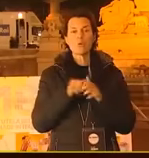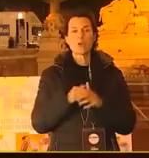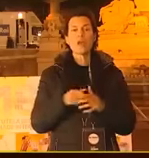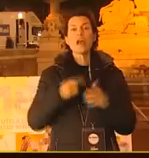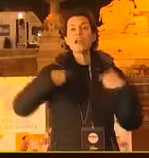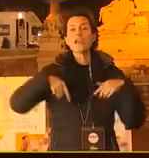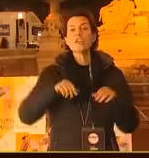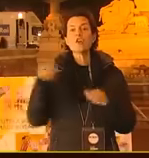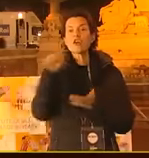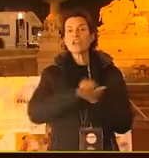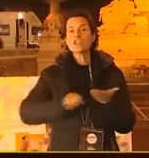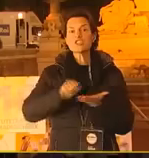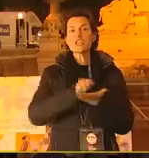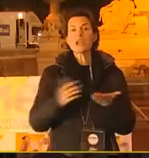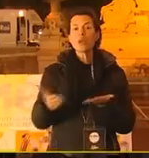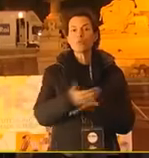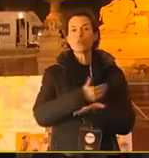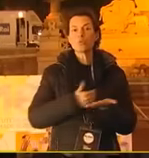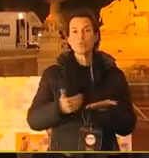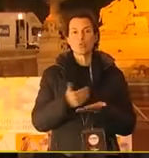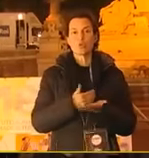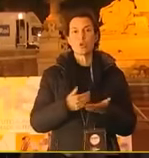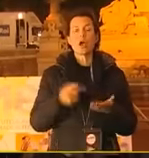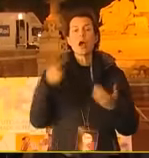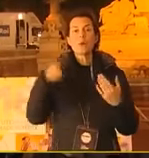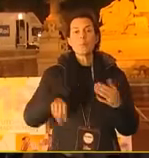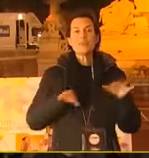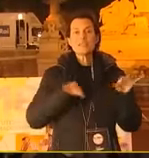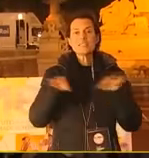C'è questo sistema che si sta ribellando, noi